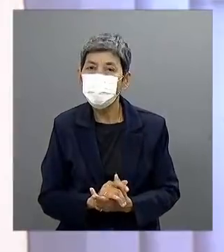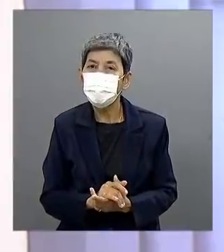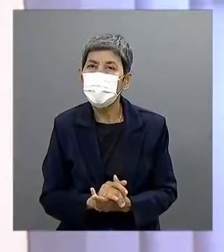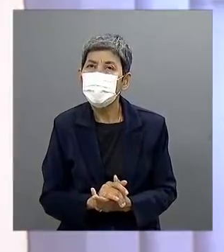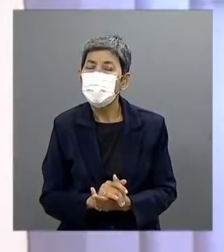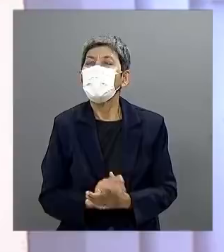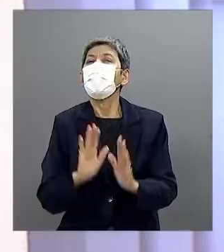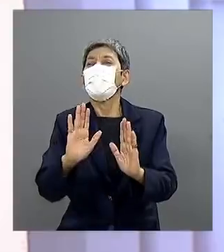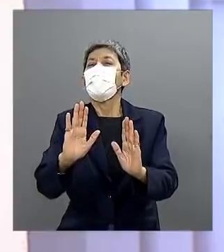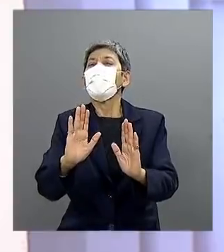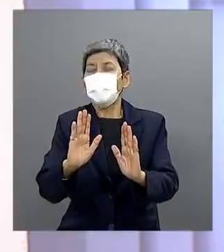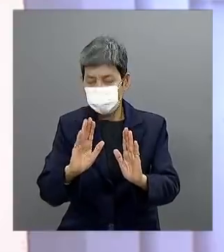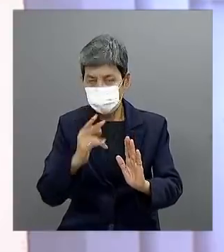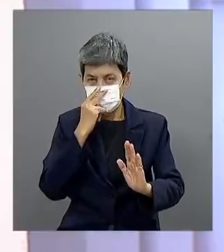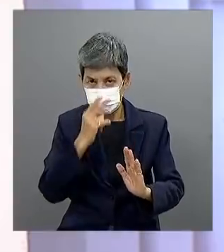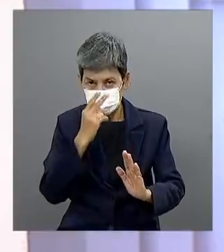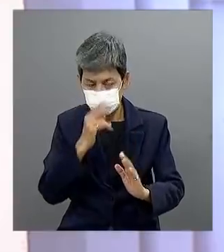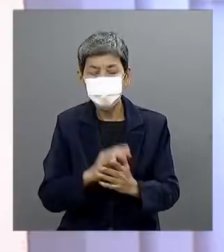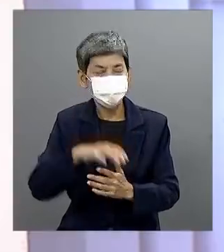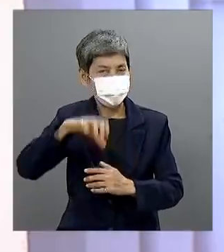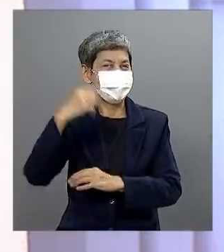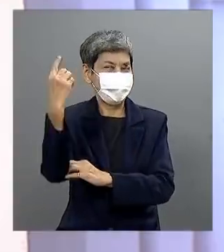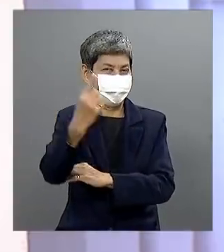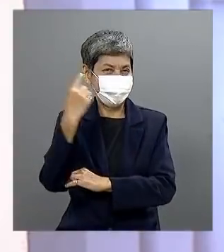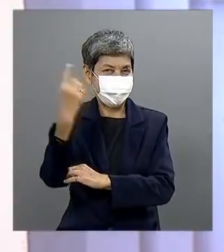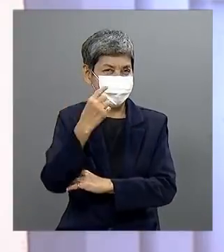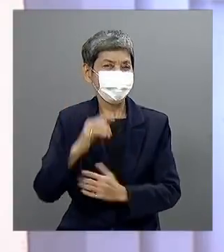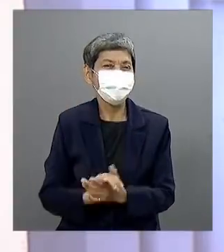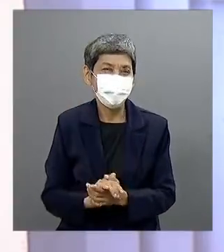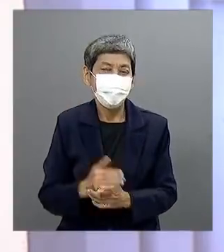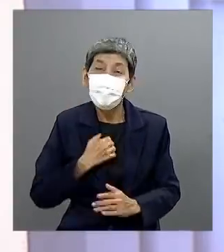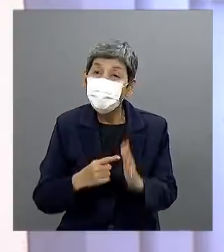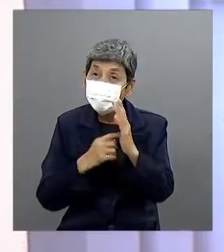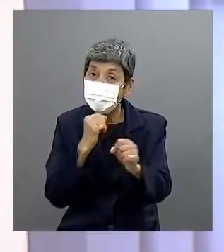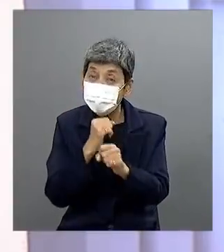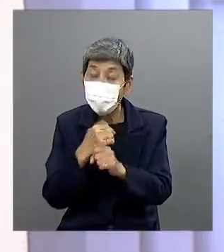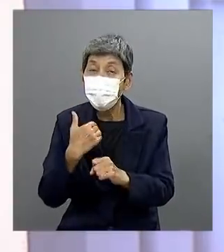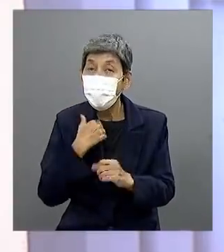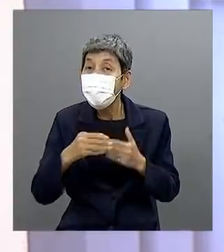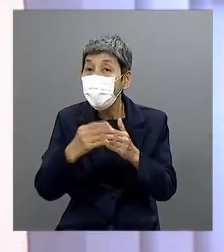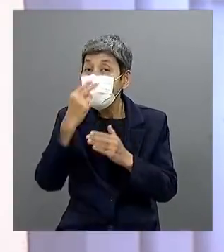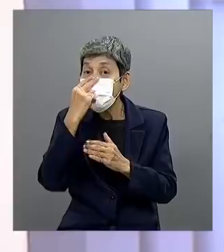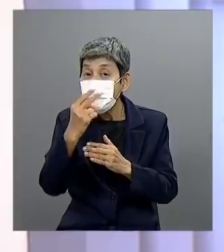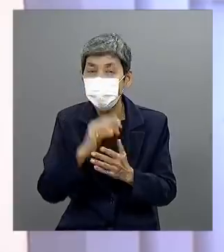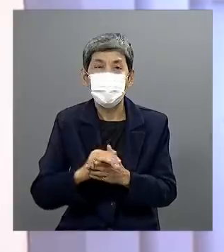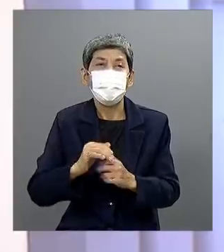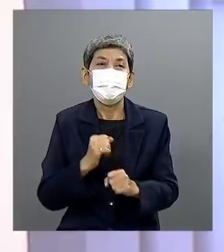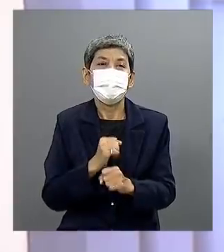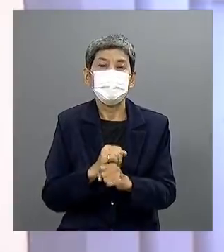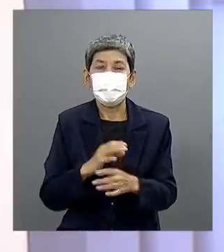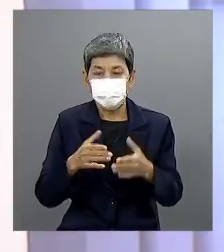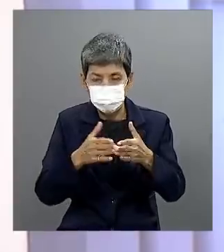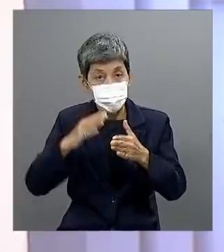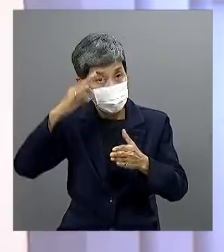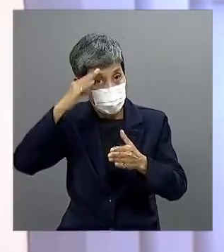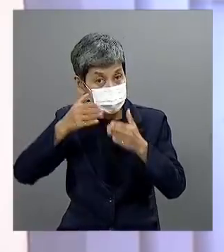รรยากาศพาไปดูอีกหนึ่งสถานที่ท่องเที่ยวนะคะคราวที่แล้วเนี่ยน้องโบ๊ทโพลีนาของเราเนี่ยพาไปที่พิพิธภัณฑ์หน่วยซิลเพราะฉะนั้นน้องโบ๊ทบอกไว้